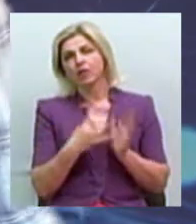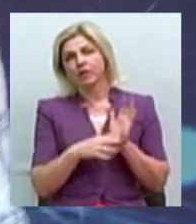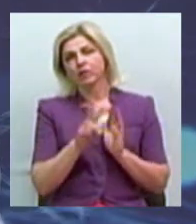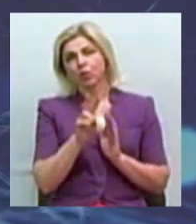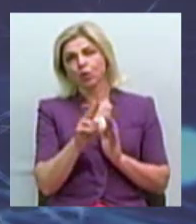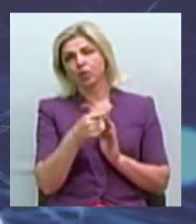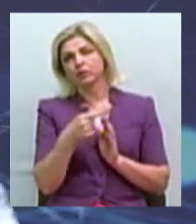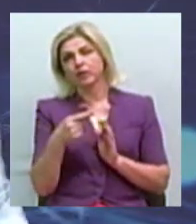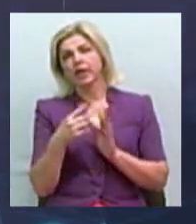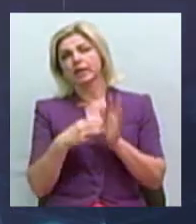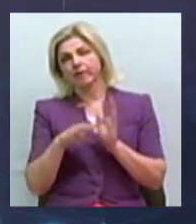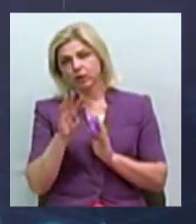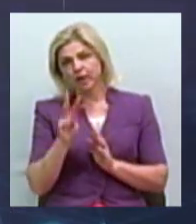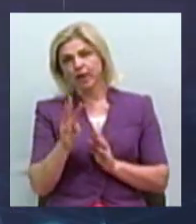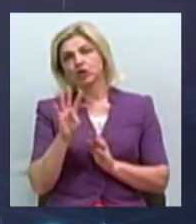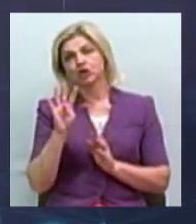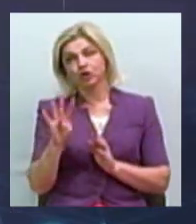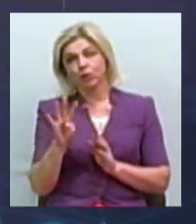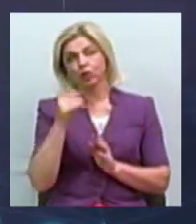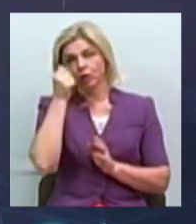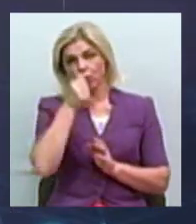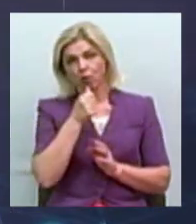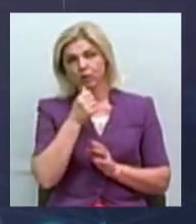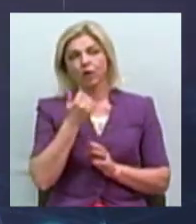3-й, 4-й, когда мы создали